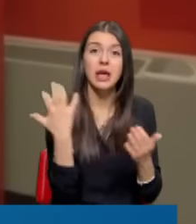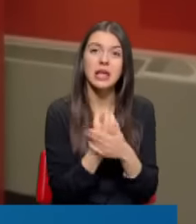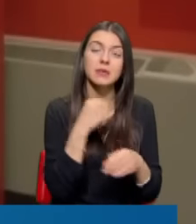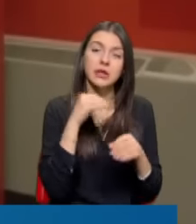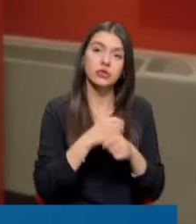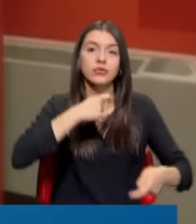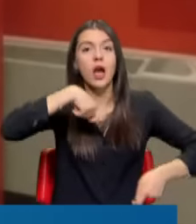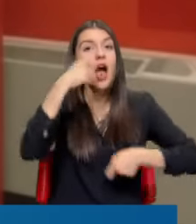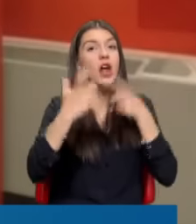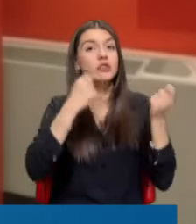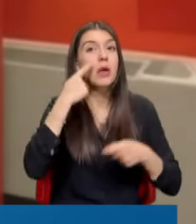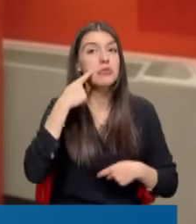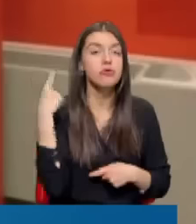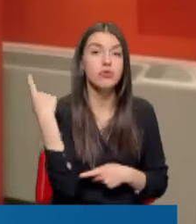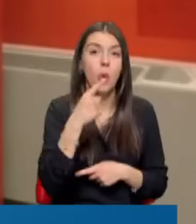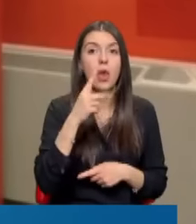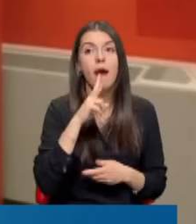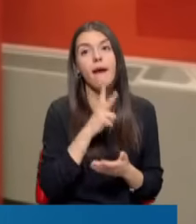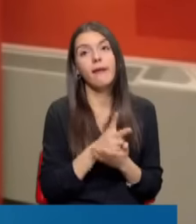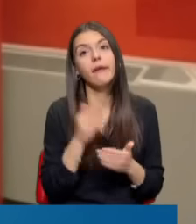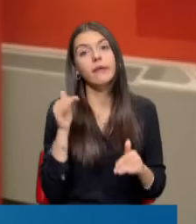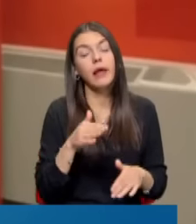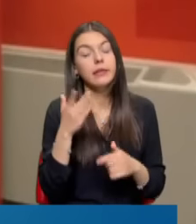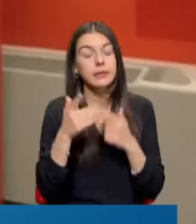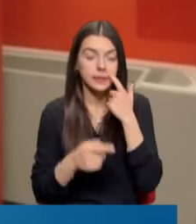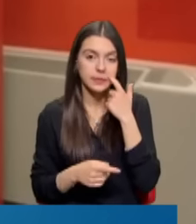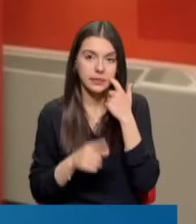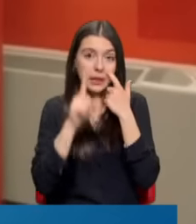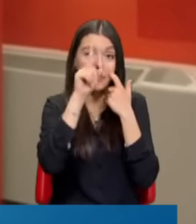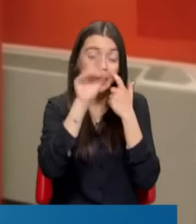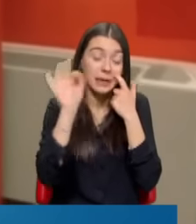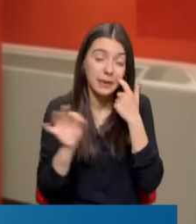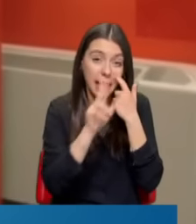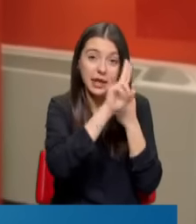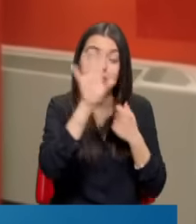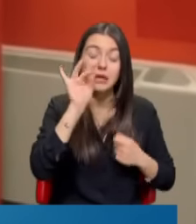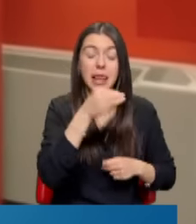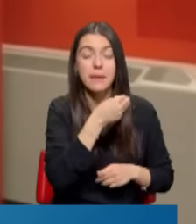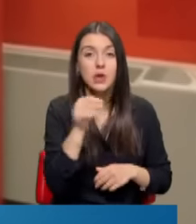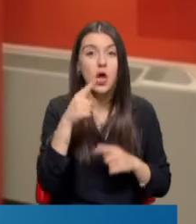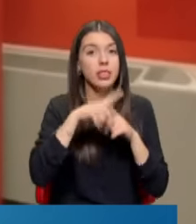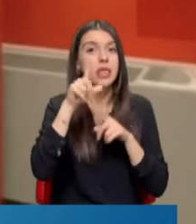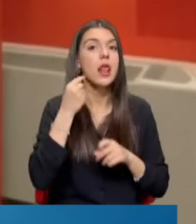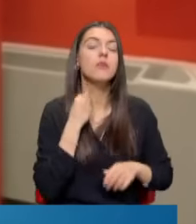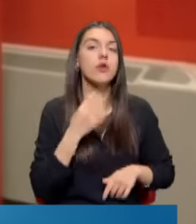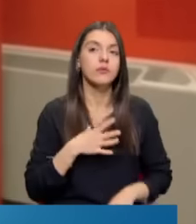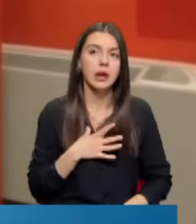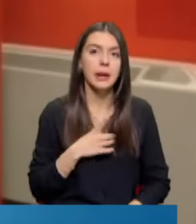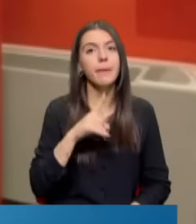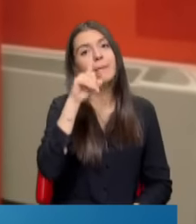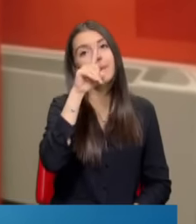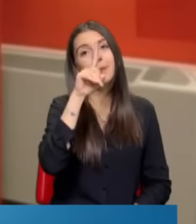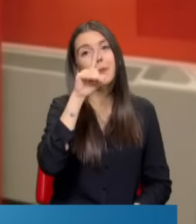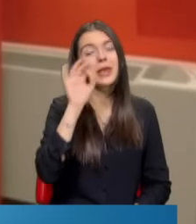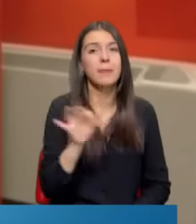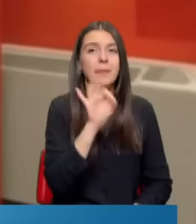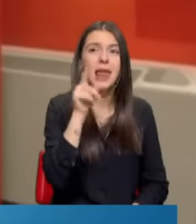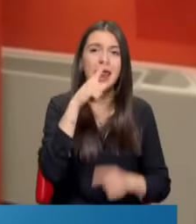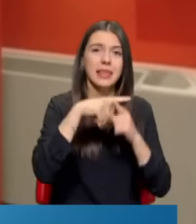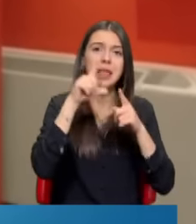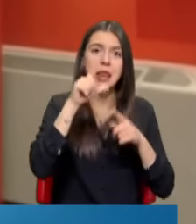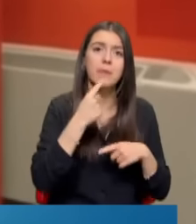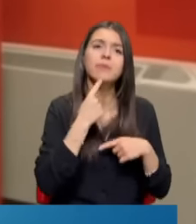yaptığı harcamalardan kaynaklandığını öne sürdü. 1 milyar 700 milyon TL gibi bir borç var ama bunun 1 milyar TL'si kısa vade, yani 1